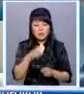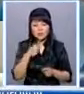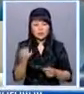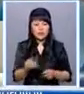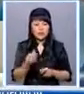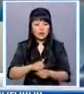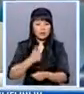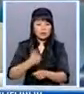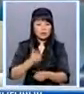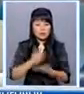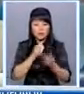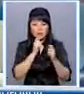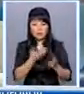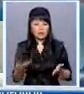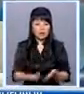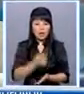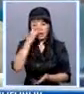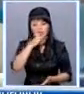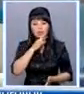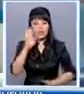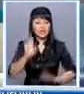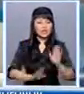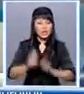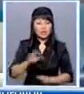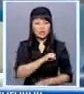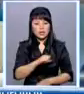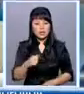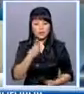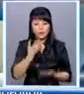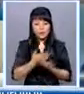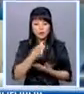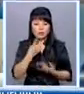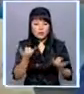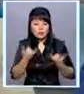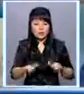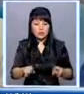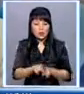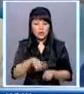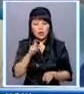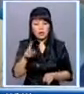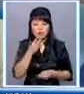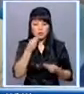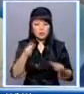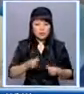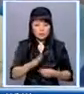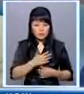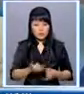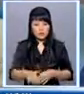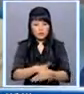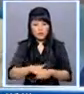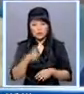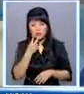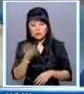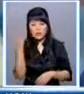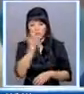әкеліп, бас жүлдені жеңіп алған. Танымайтын қазақ режиссерінің туындысы көпшіліктің таңдайын қақтырады деп ойламаған едік. Жалпы біз